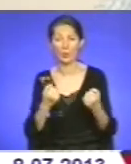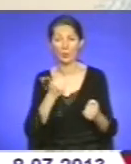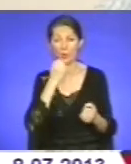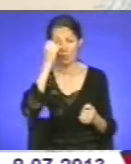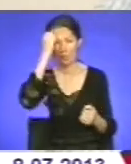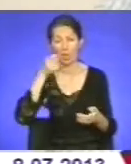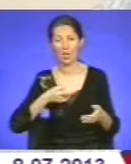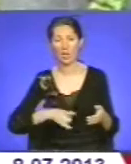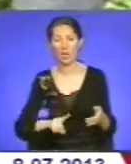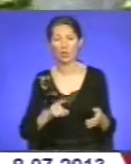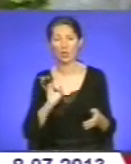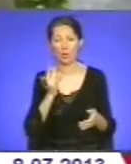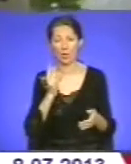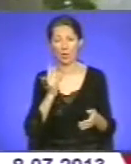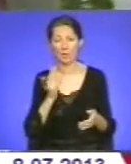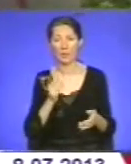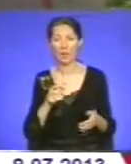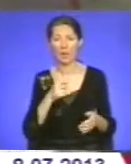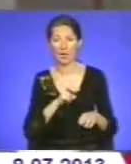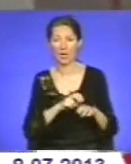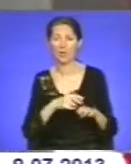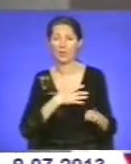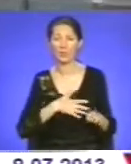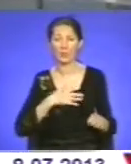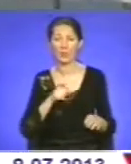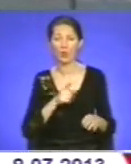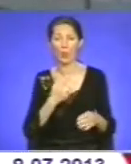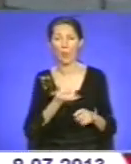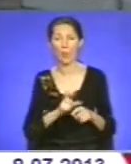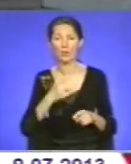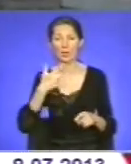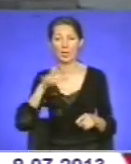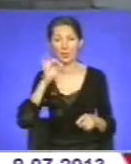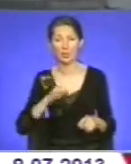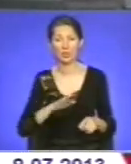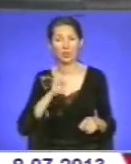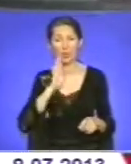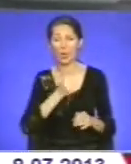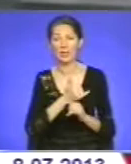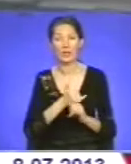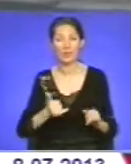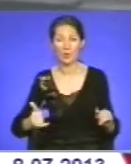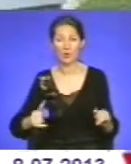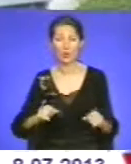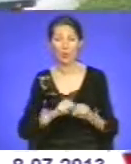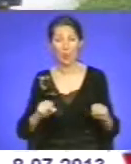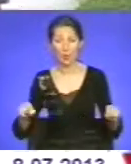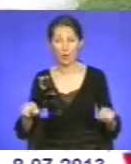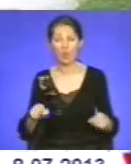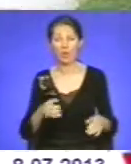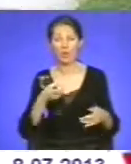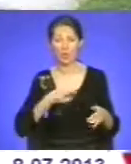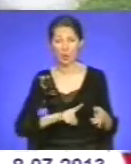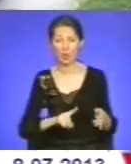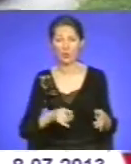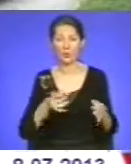завдяки народженню дитинки. Лікарі занепокоєні тим, що понад 30% жінок не можуть народжувати природнім шляхом. В парах, які є